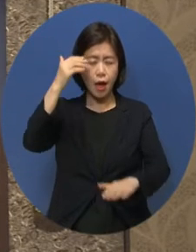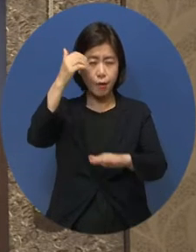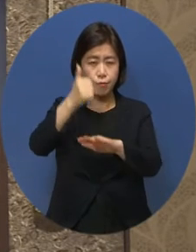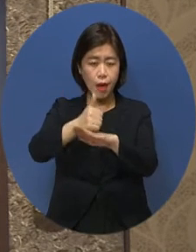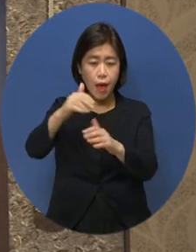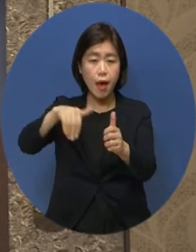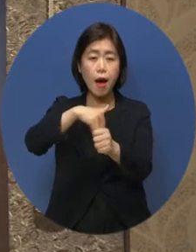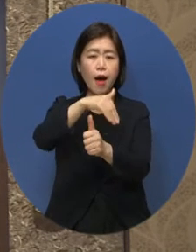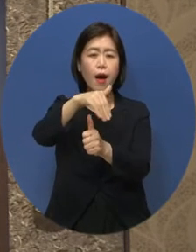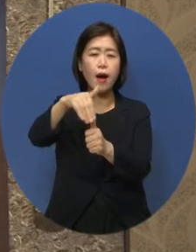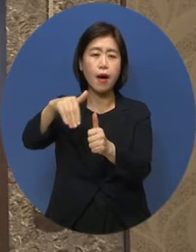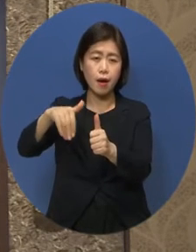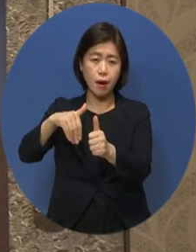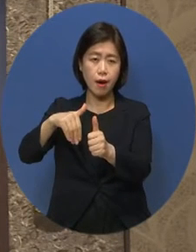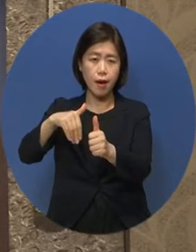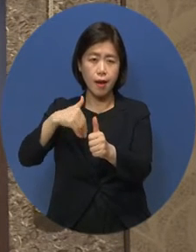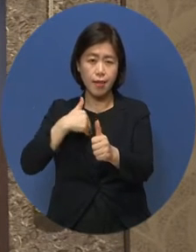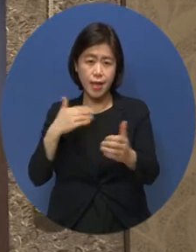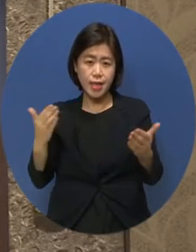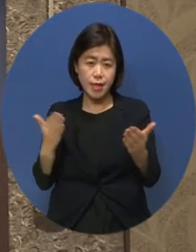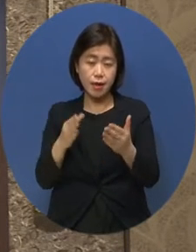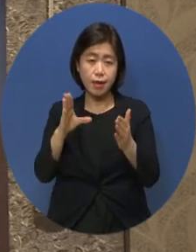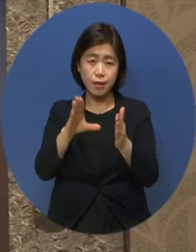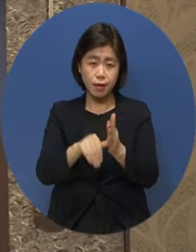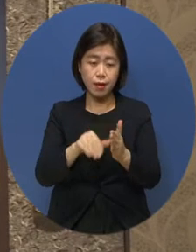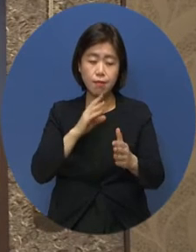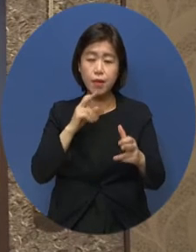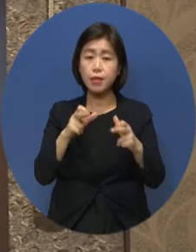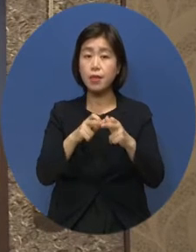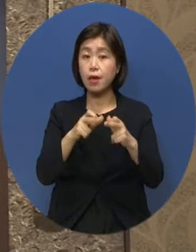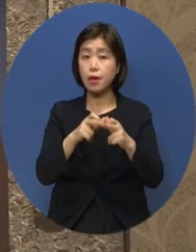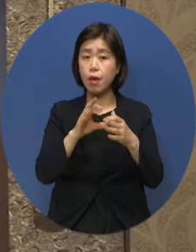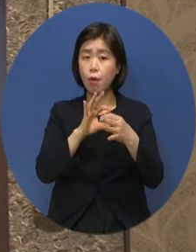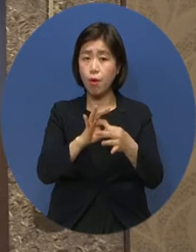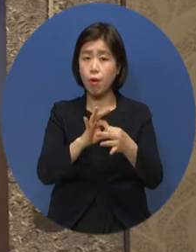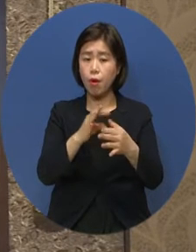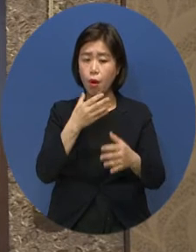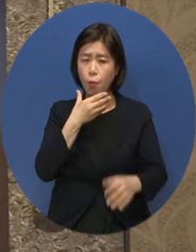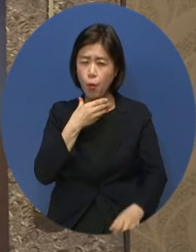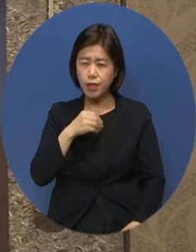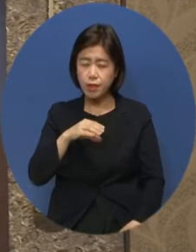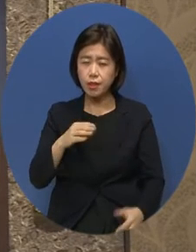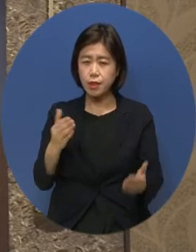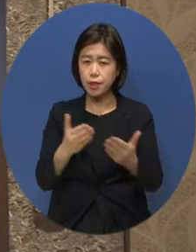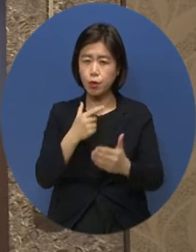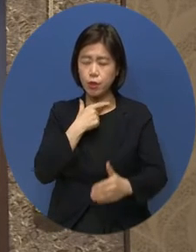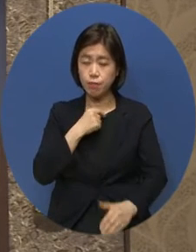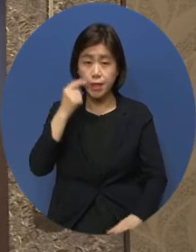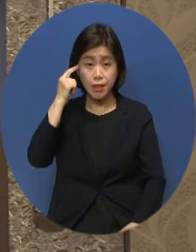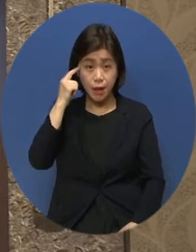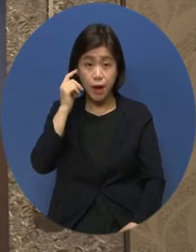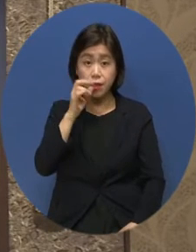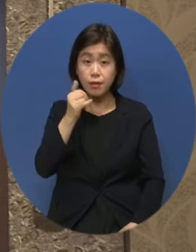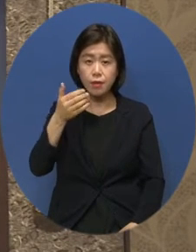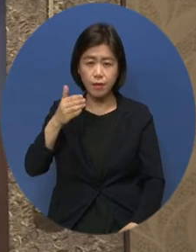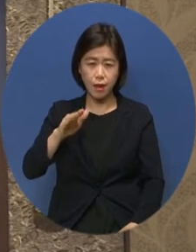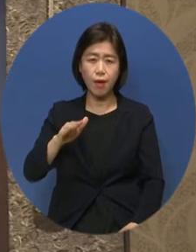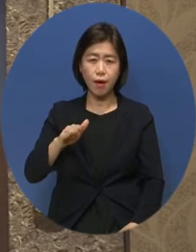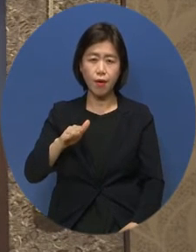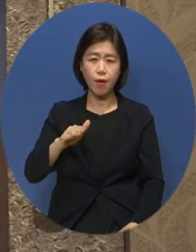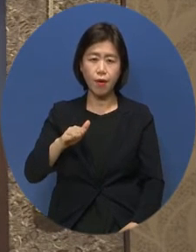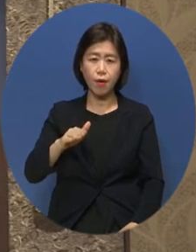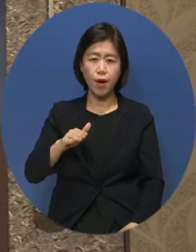싶다는 그런 다짐을 한 바가 있습니다 4 어제 단 본부에서 한 삼십 년 정도